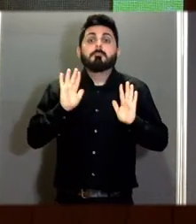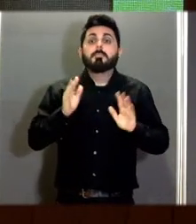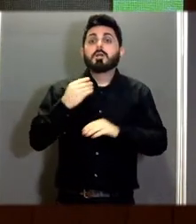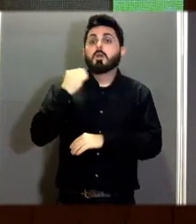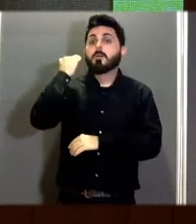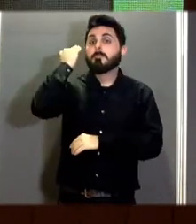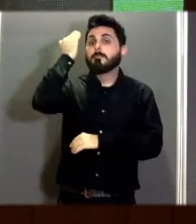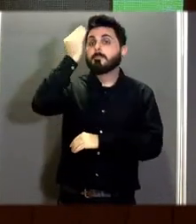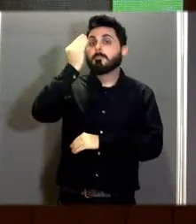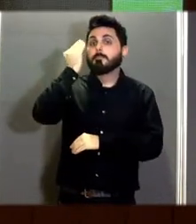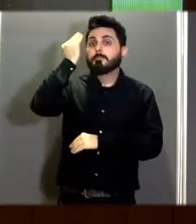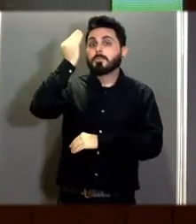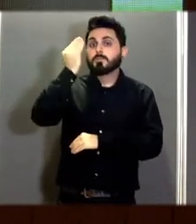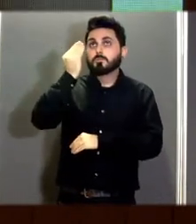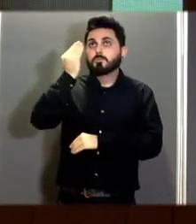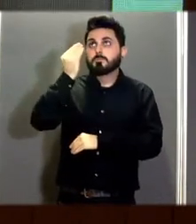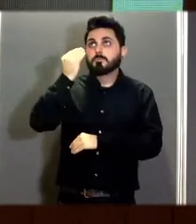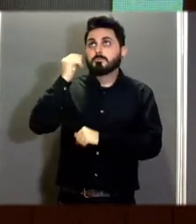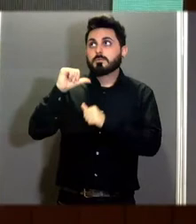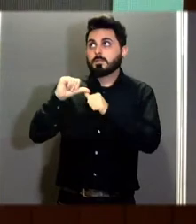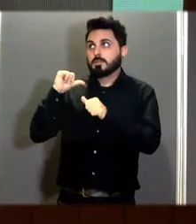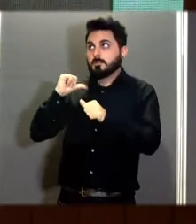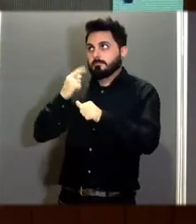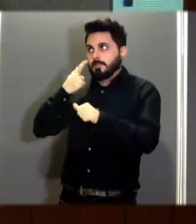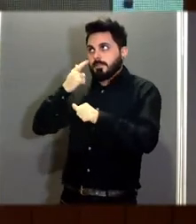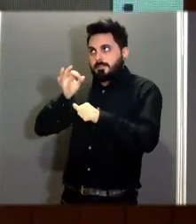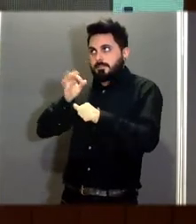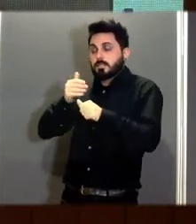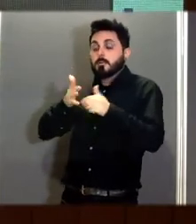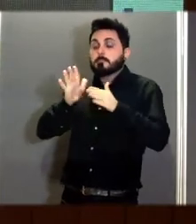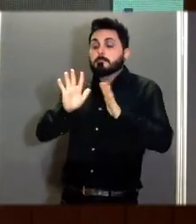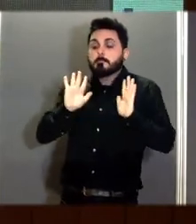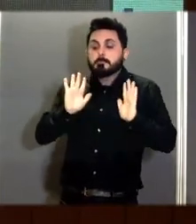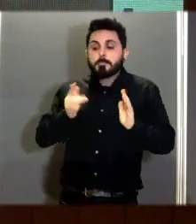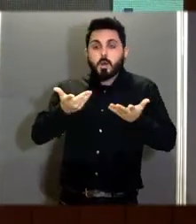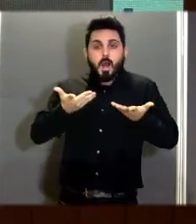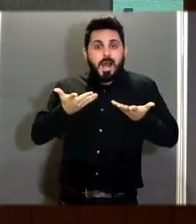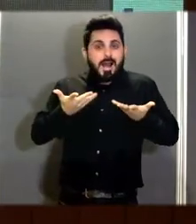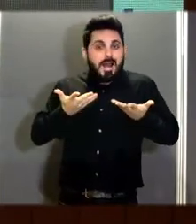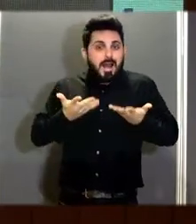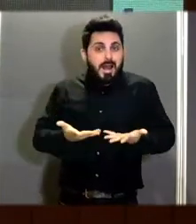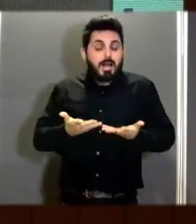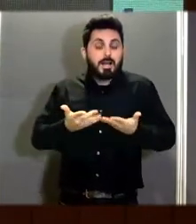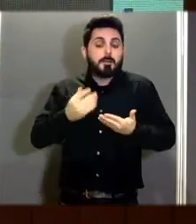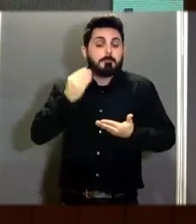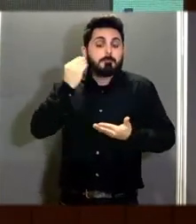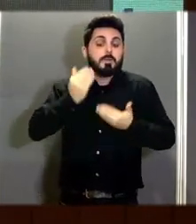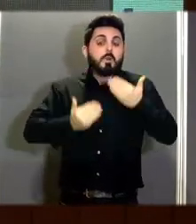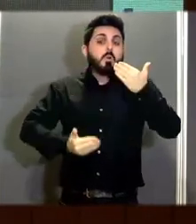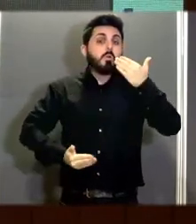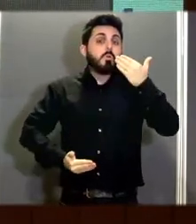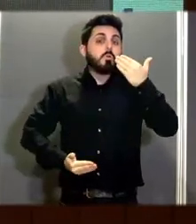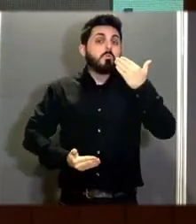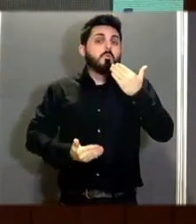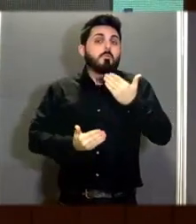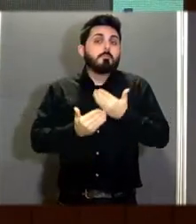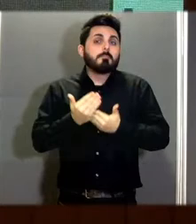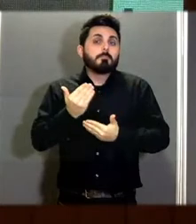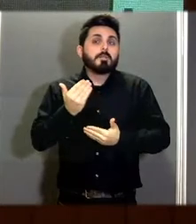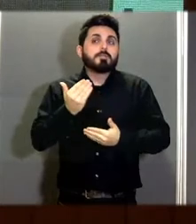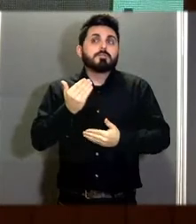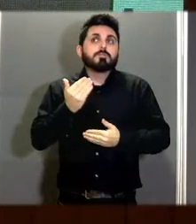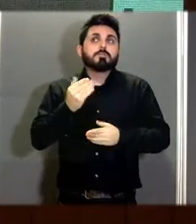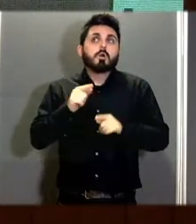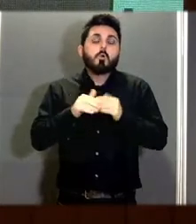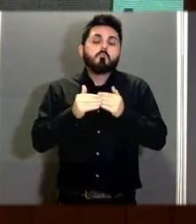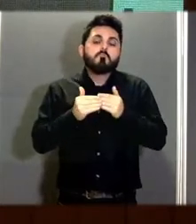trobo que sent veritat això, estem en un moment en què crec que es comença a albirar un